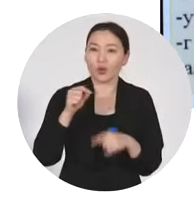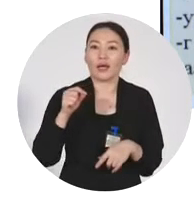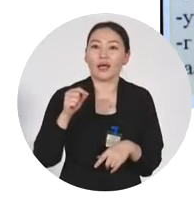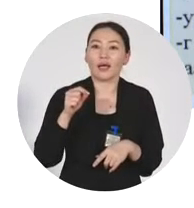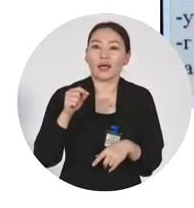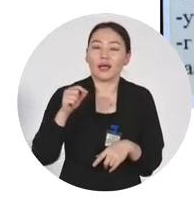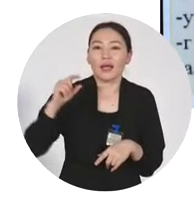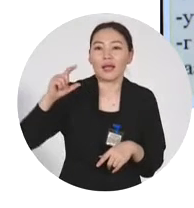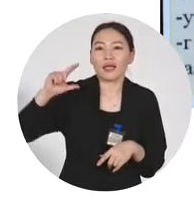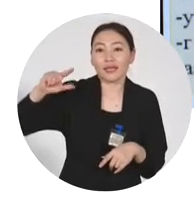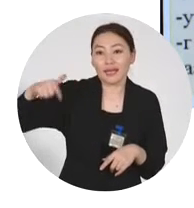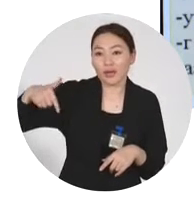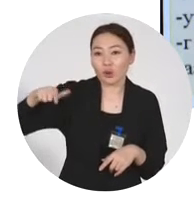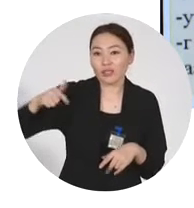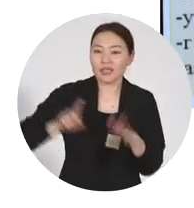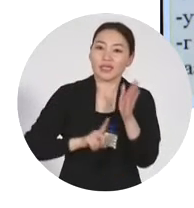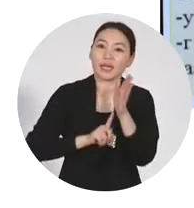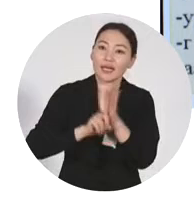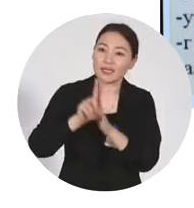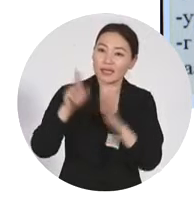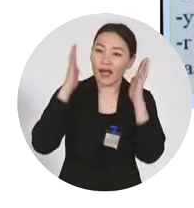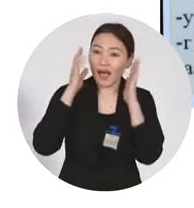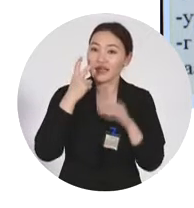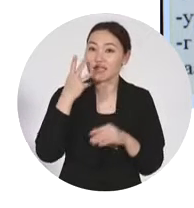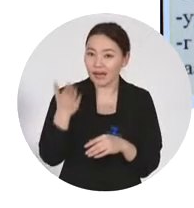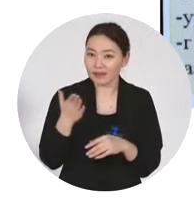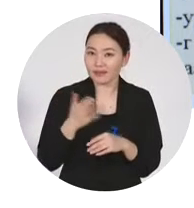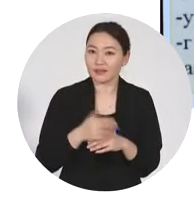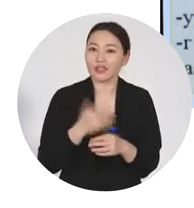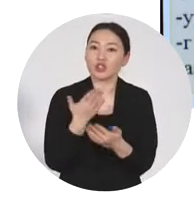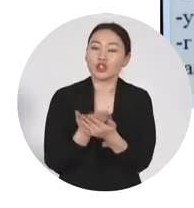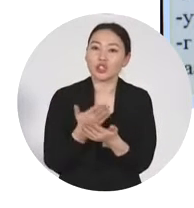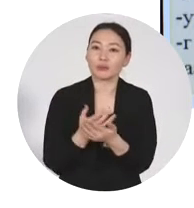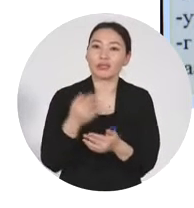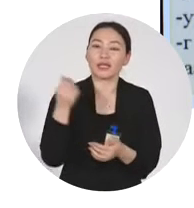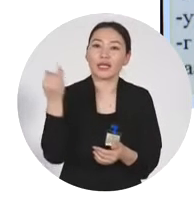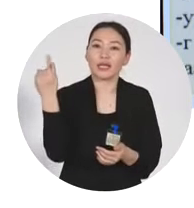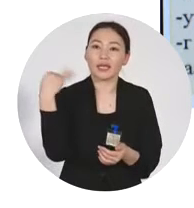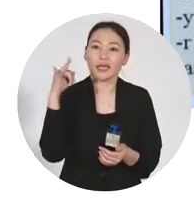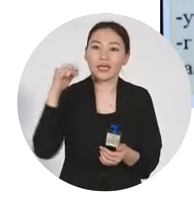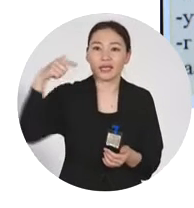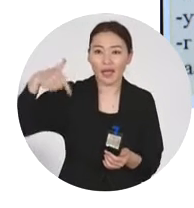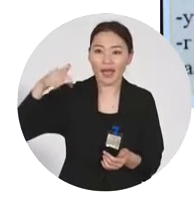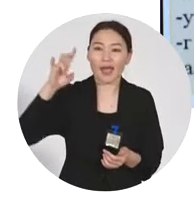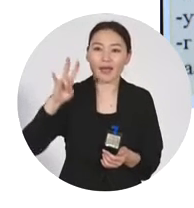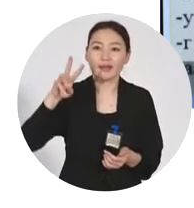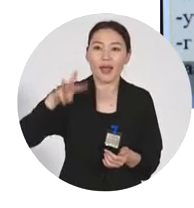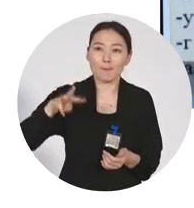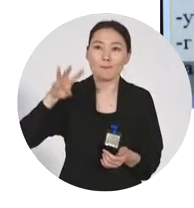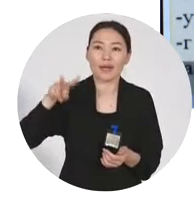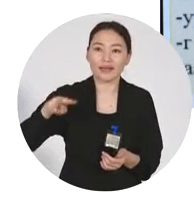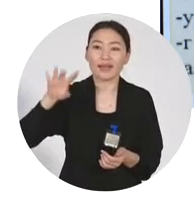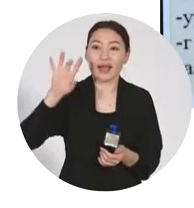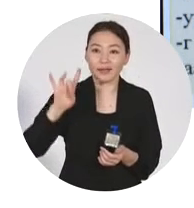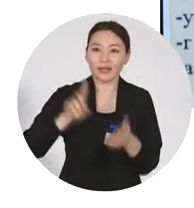ир гэсэн энэ 6 гүйлгчээр эхэлсэн байвал за энэ бол хувилгач нөхцөл юм а гэж үздэг. За дараа нь